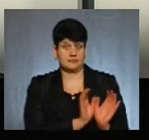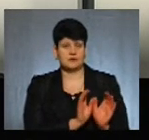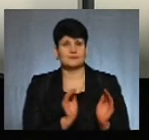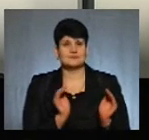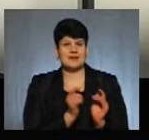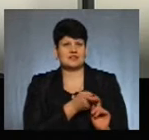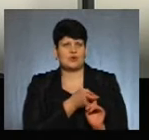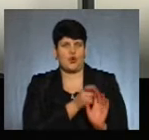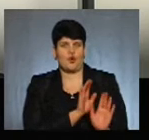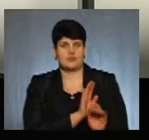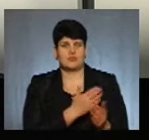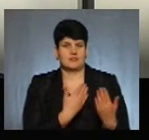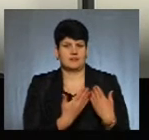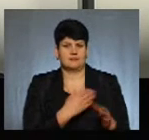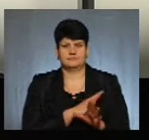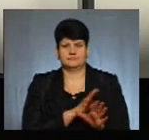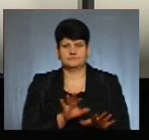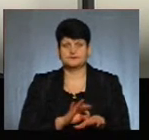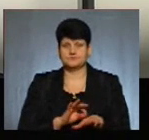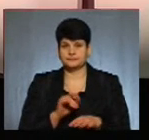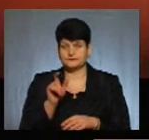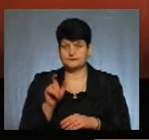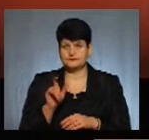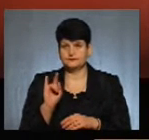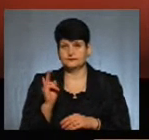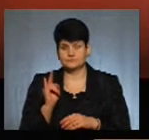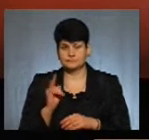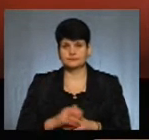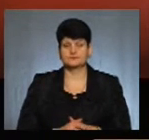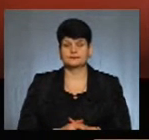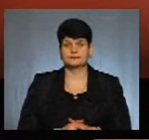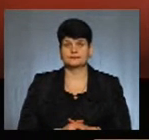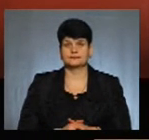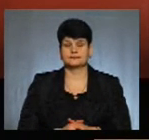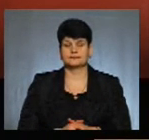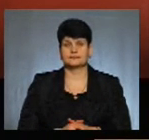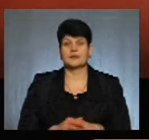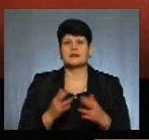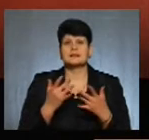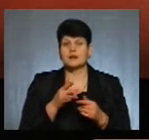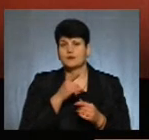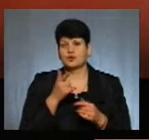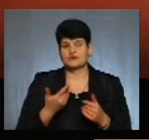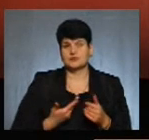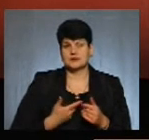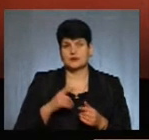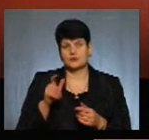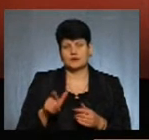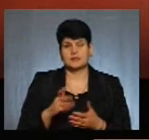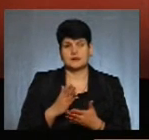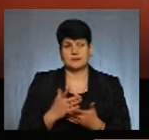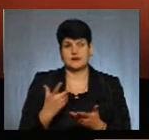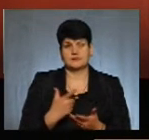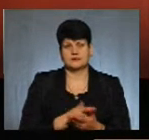зменшити контакт із хворим цієї дитини до року. Скільки впродовж життя людина має вакцинуватися